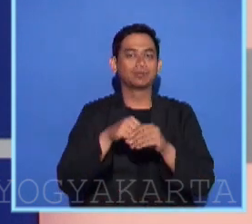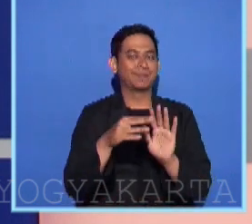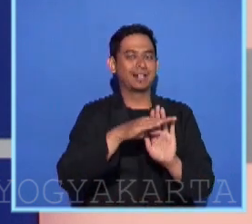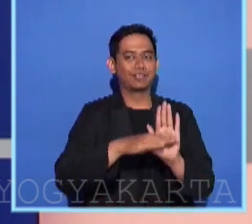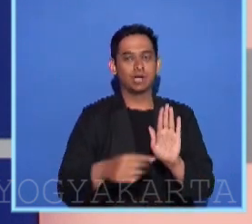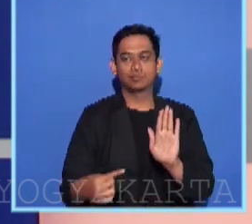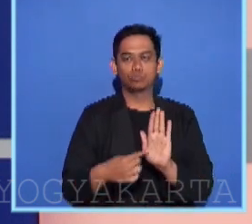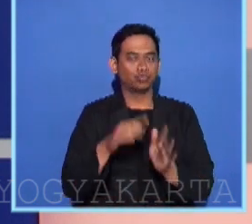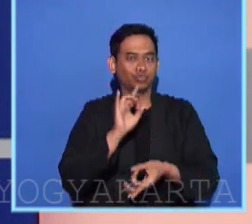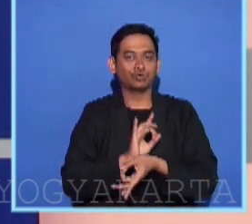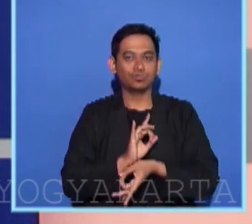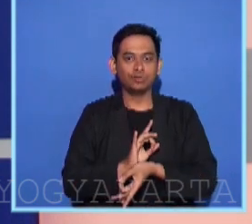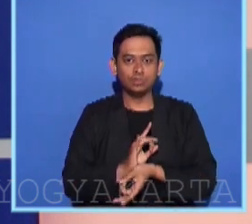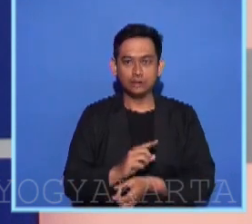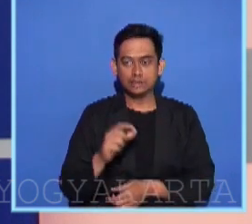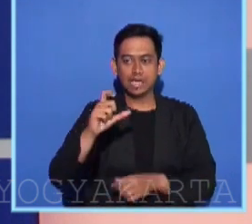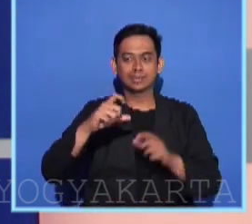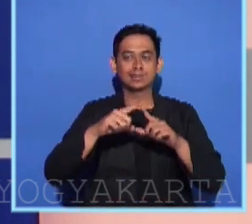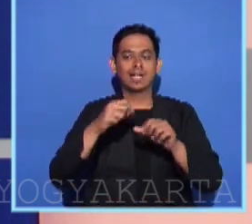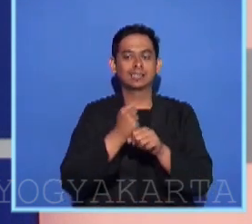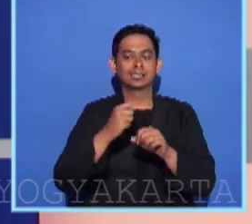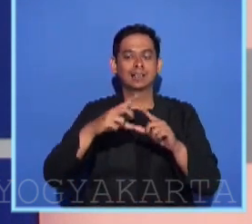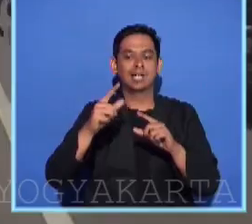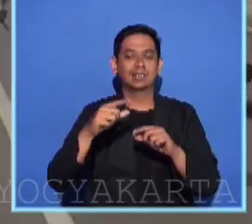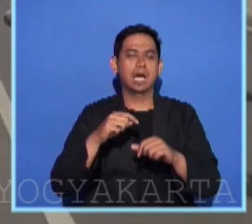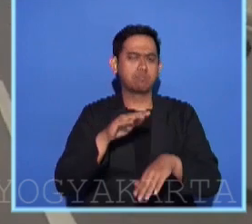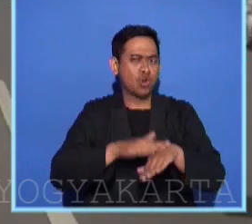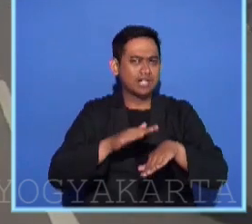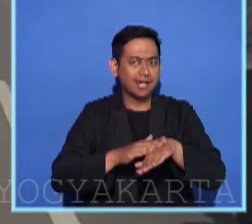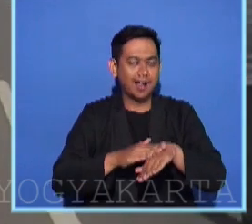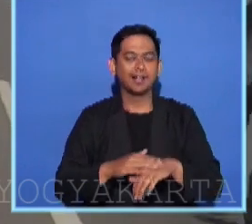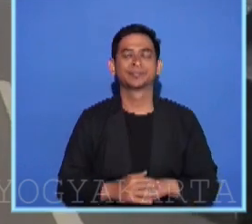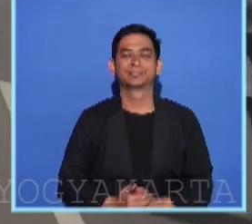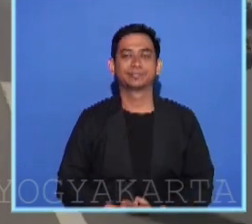sebagai cagar budaya tidak terlepas dari kearifan lokal.